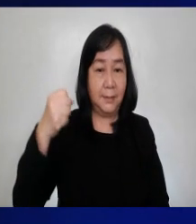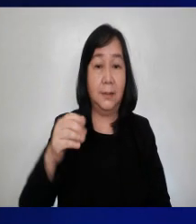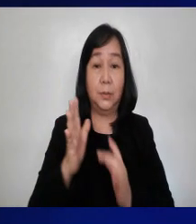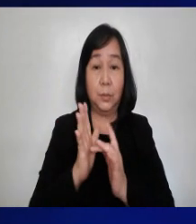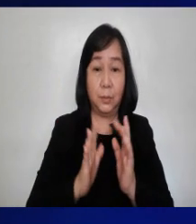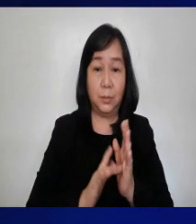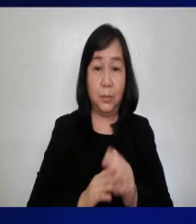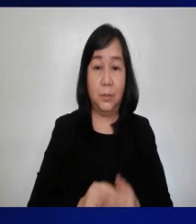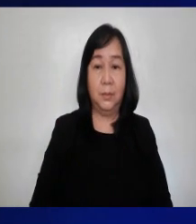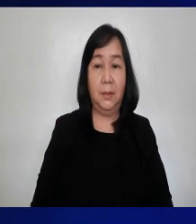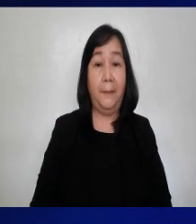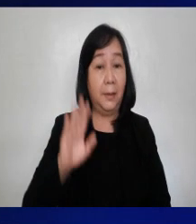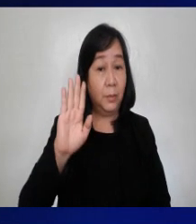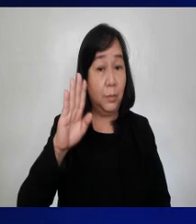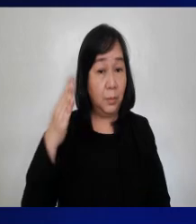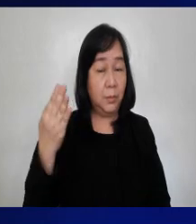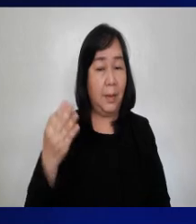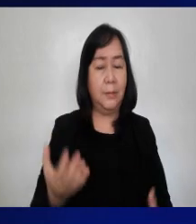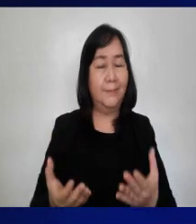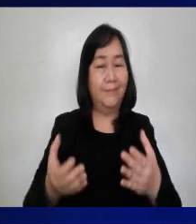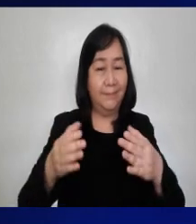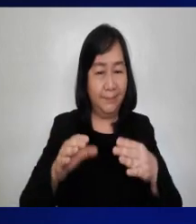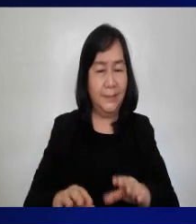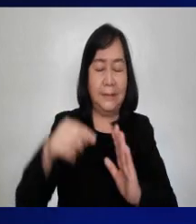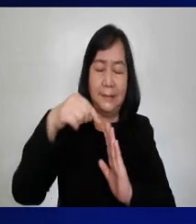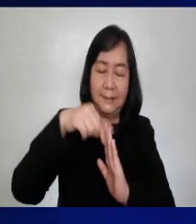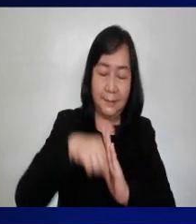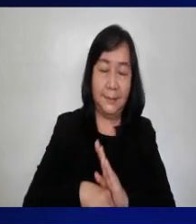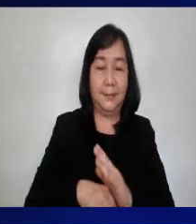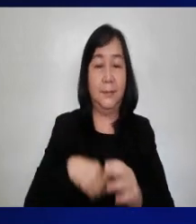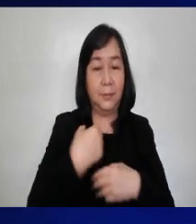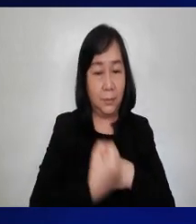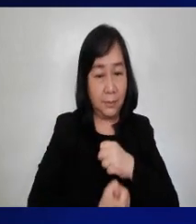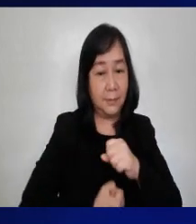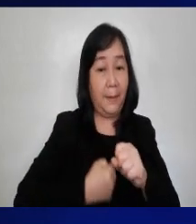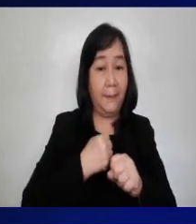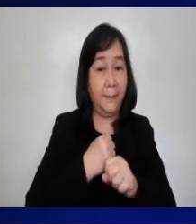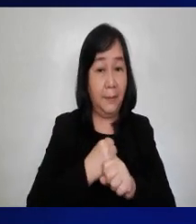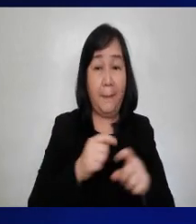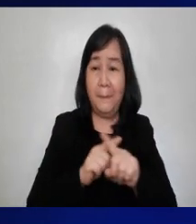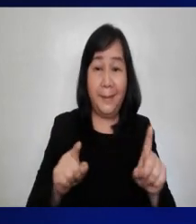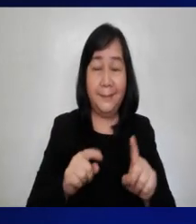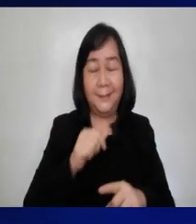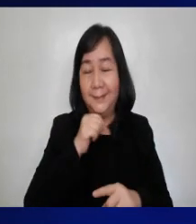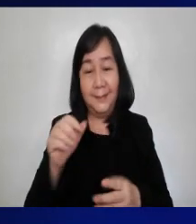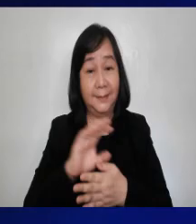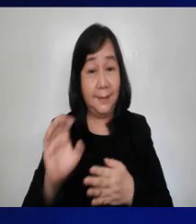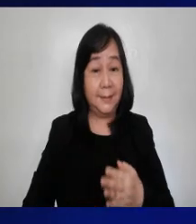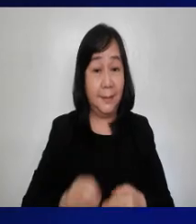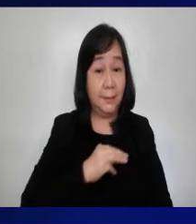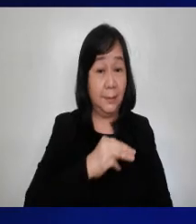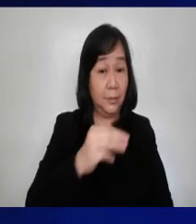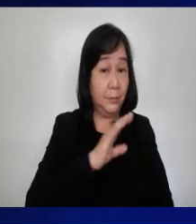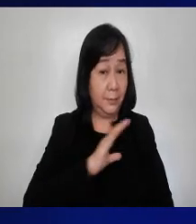Jesus. Ang pagkakanulo na ito ay nagdulot ng matinding pagdurusa, ngunit hindi ito naging